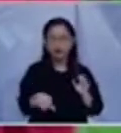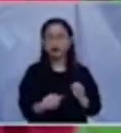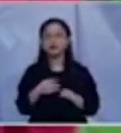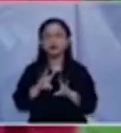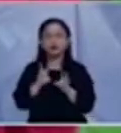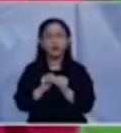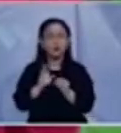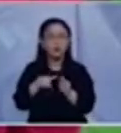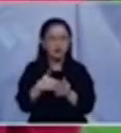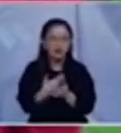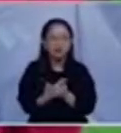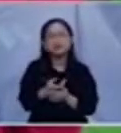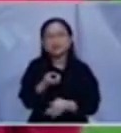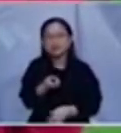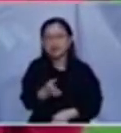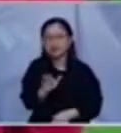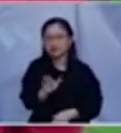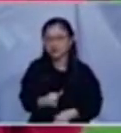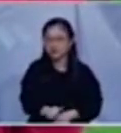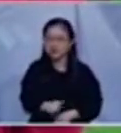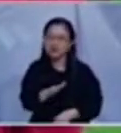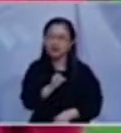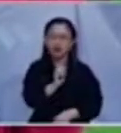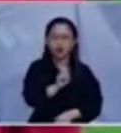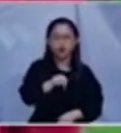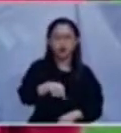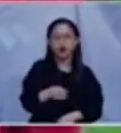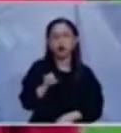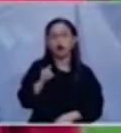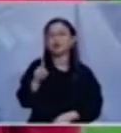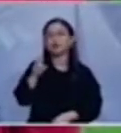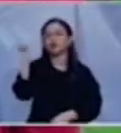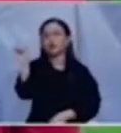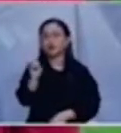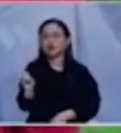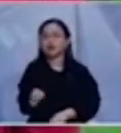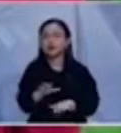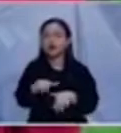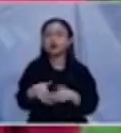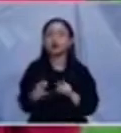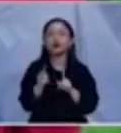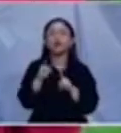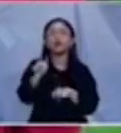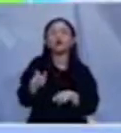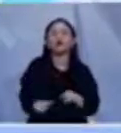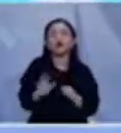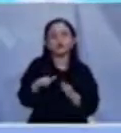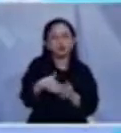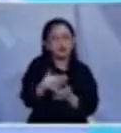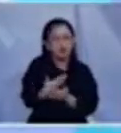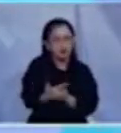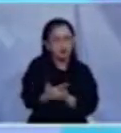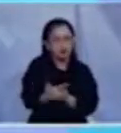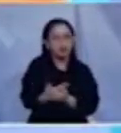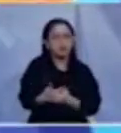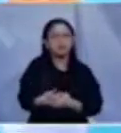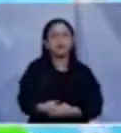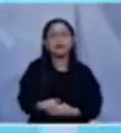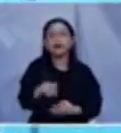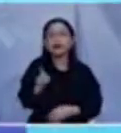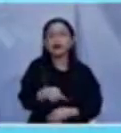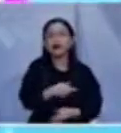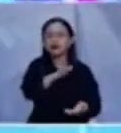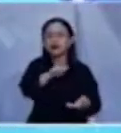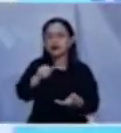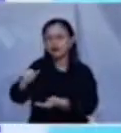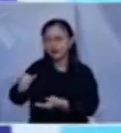kematiannya yang cenderung kecil, yakni kurang dari 0,01% atau hanya 12 orang yang meninggal dunia. Berdasarkan data